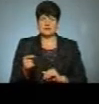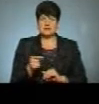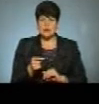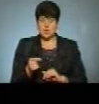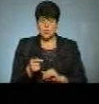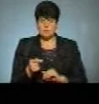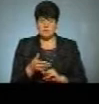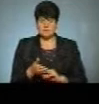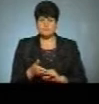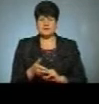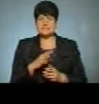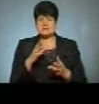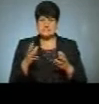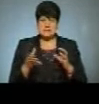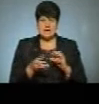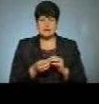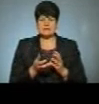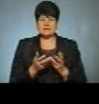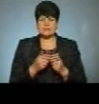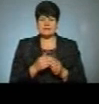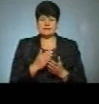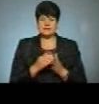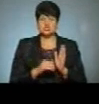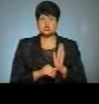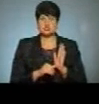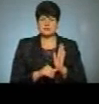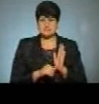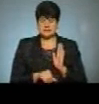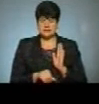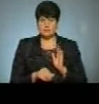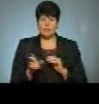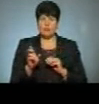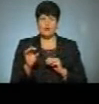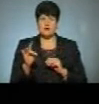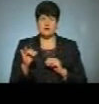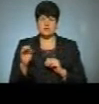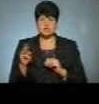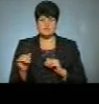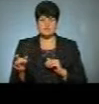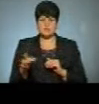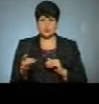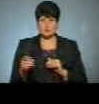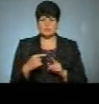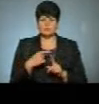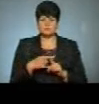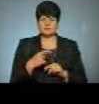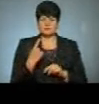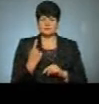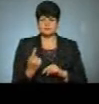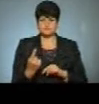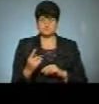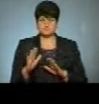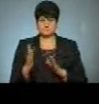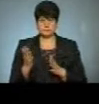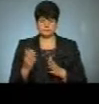Тернополі загальна кількість складає 60, в Борщівському районі на 1